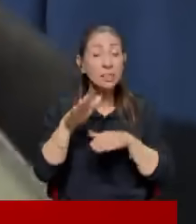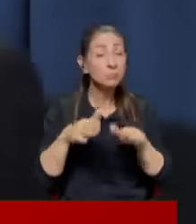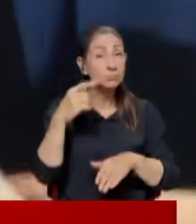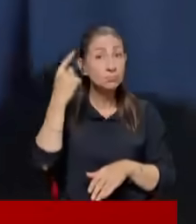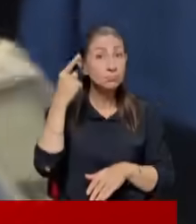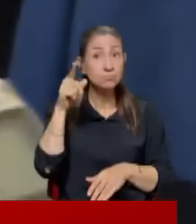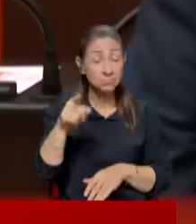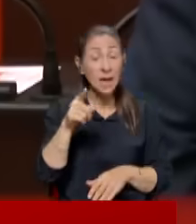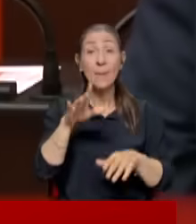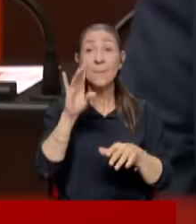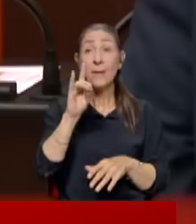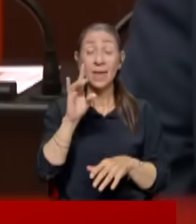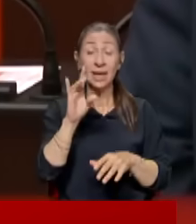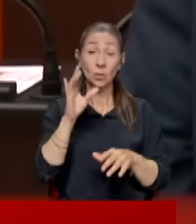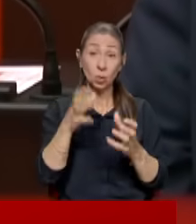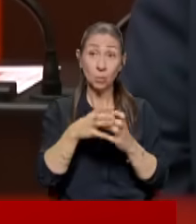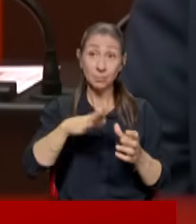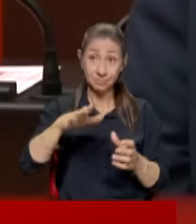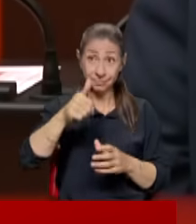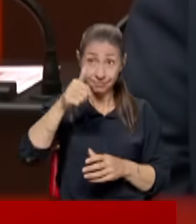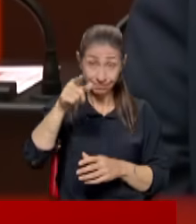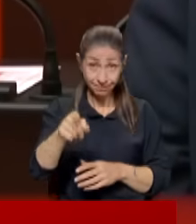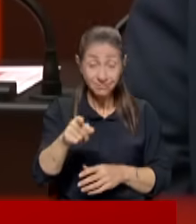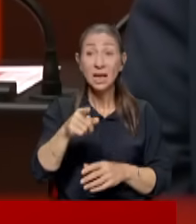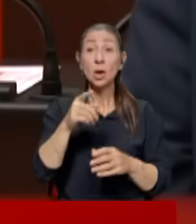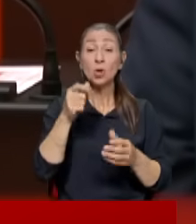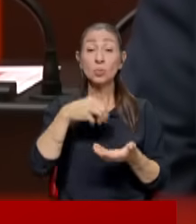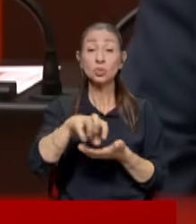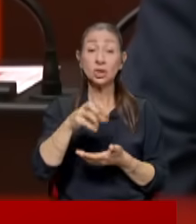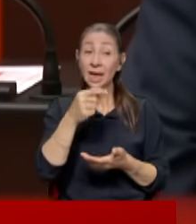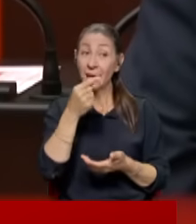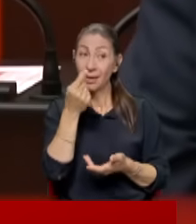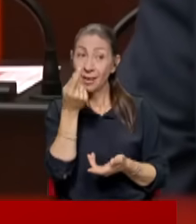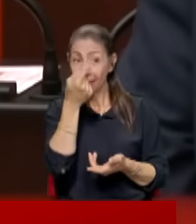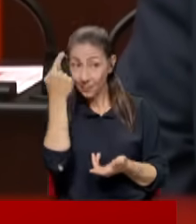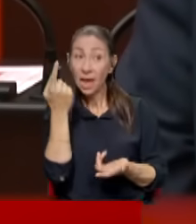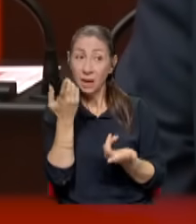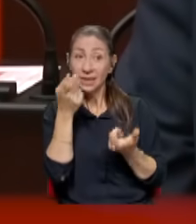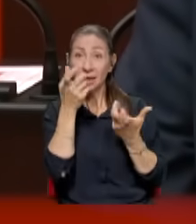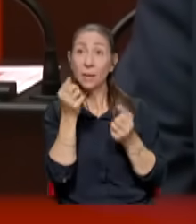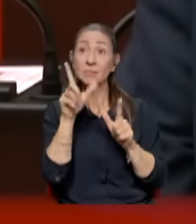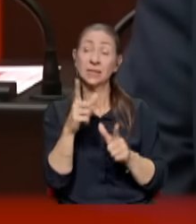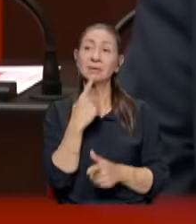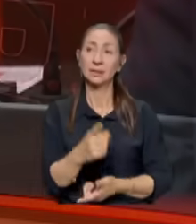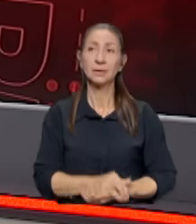merak edilirken MHP Grup Başkan Vekili Erkan Akçay'dan da bütçe imkanlarını dikkate almalıyız sözü yükseldi.